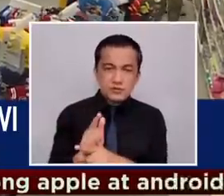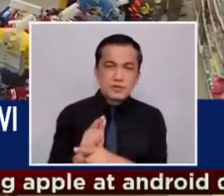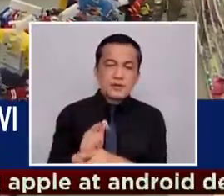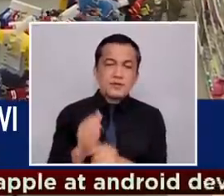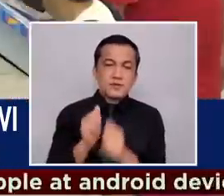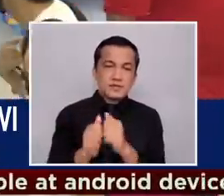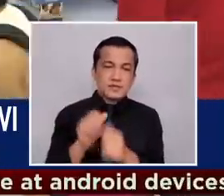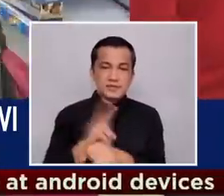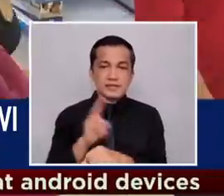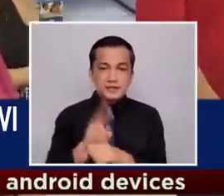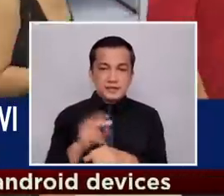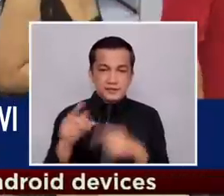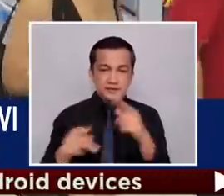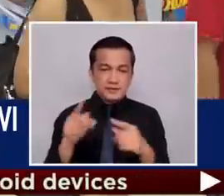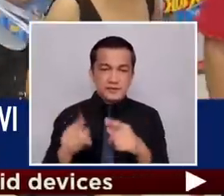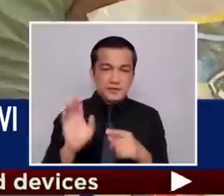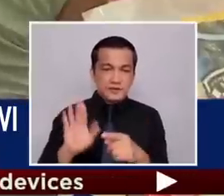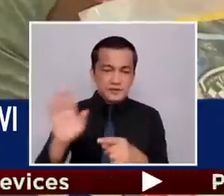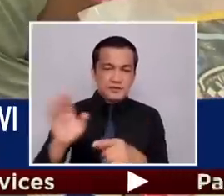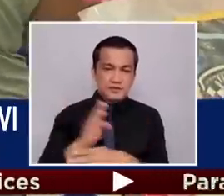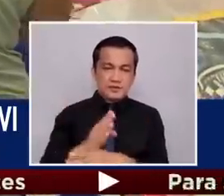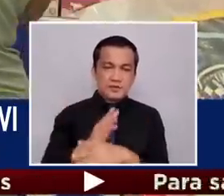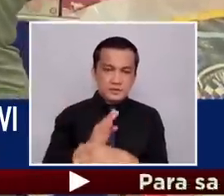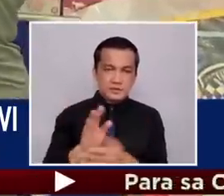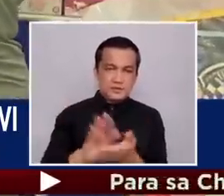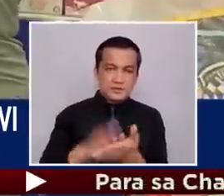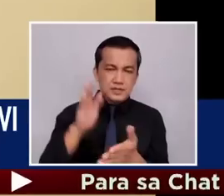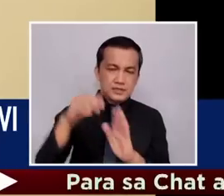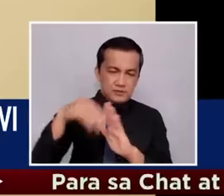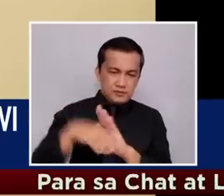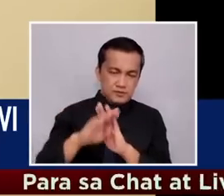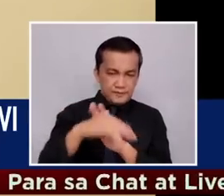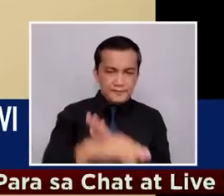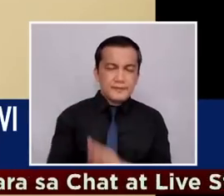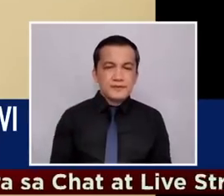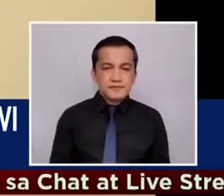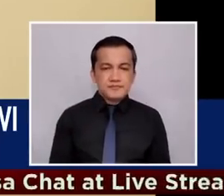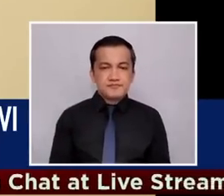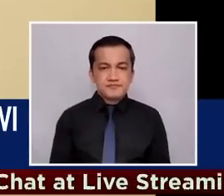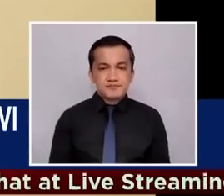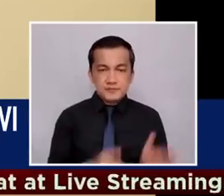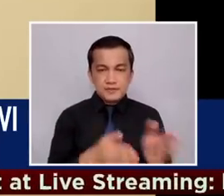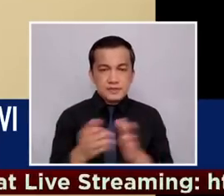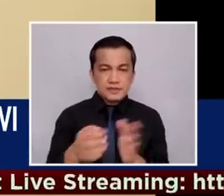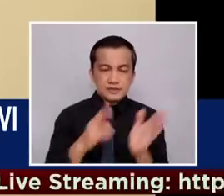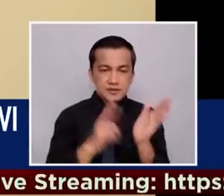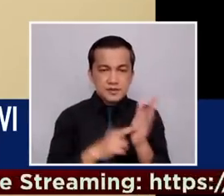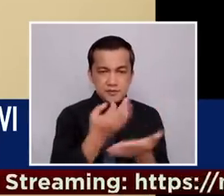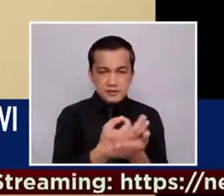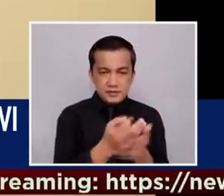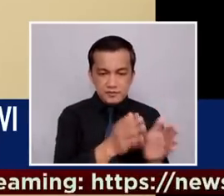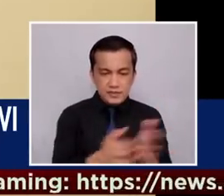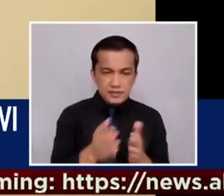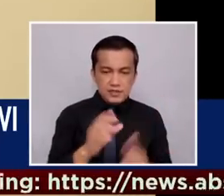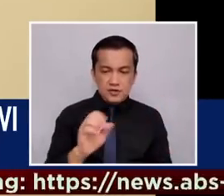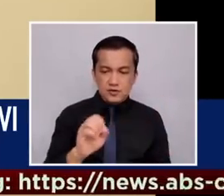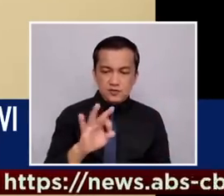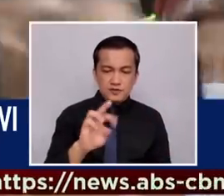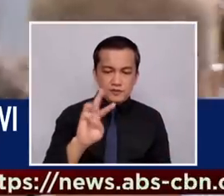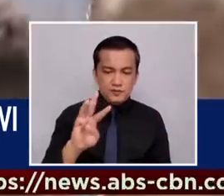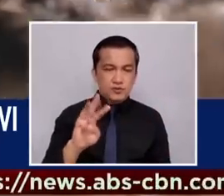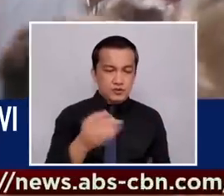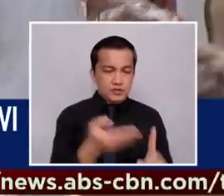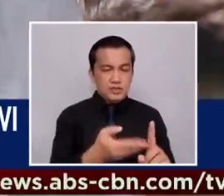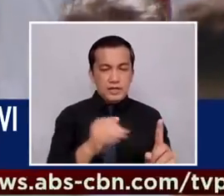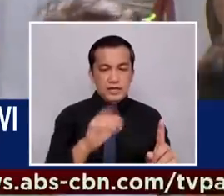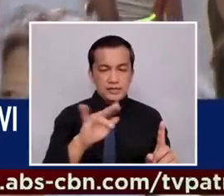ng publiko bilang panangga sa mataas na inflation. Payo naman ni registered financial planner at OFW na si Aris